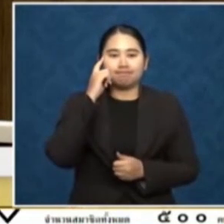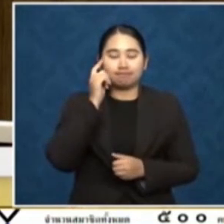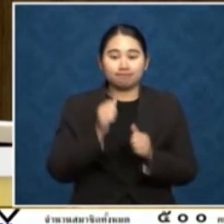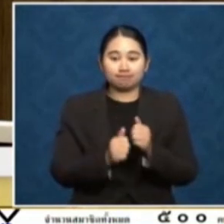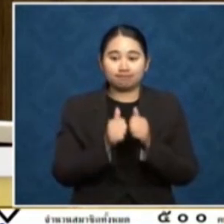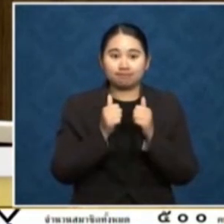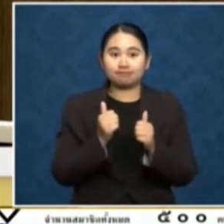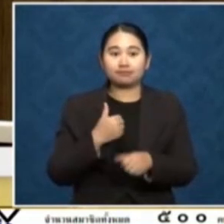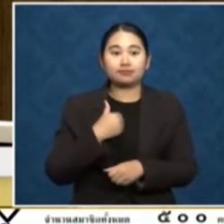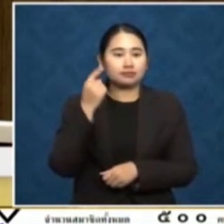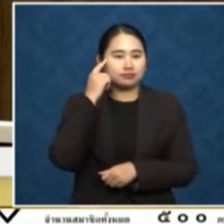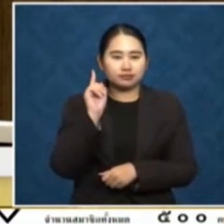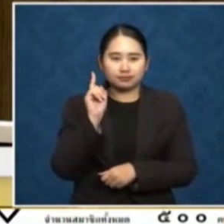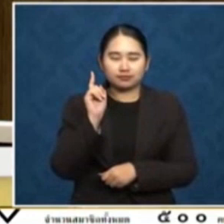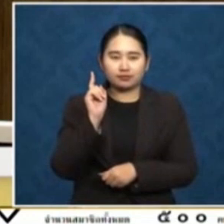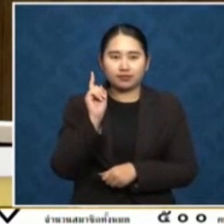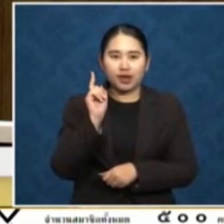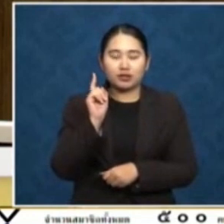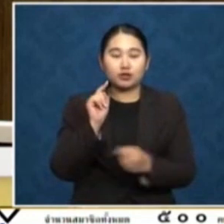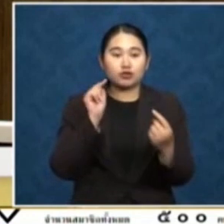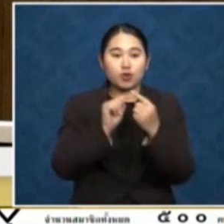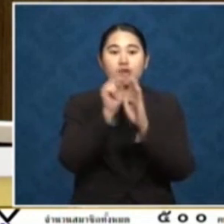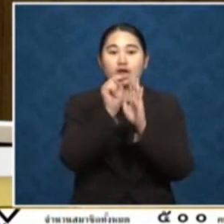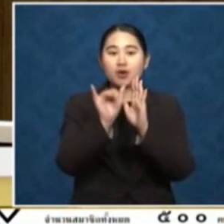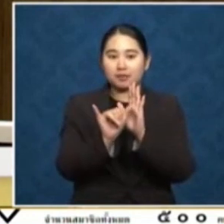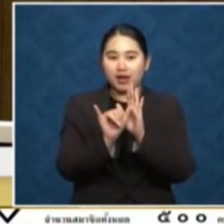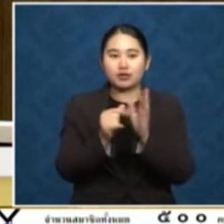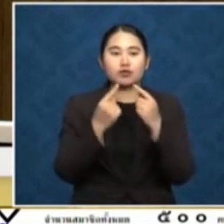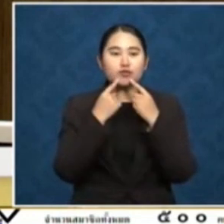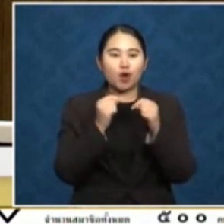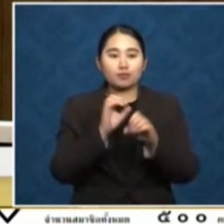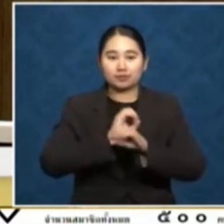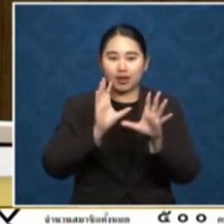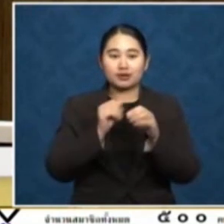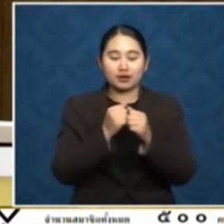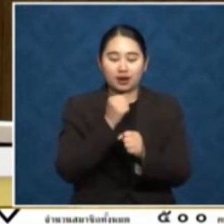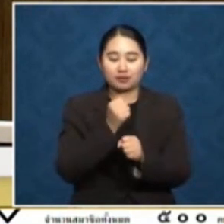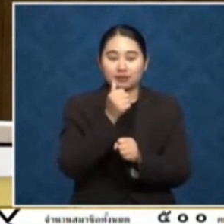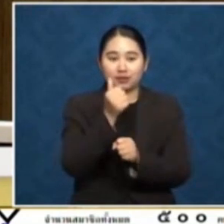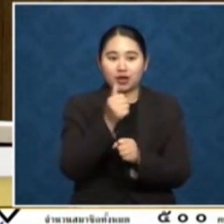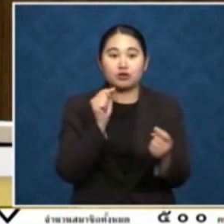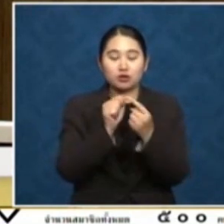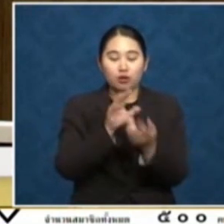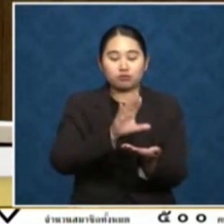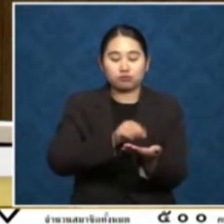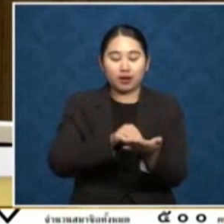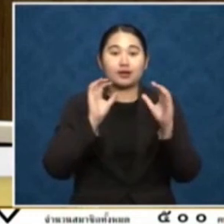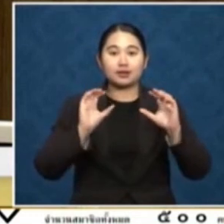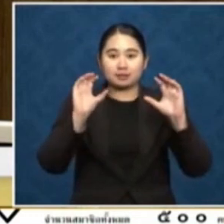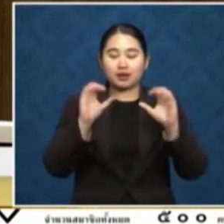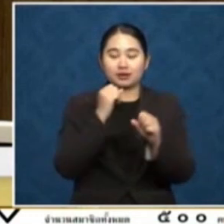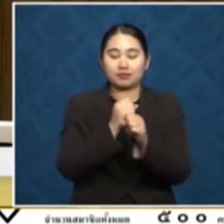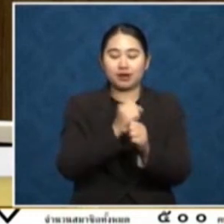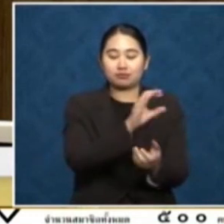มันจะดีไหมคะที่เราจะประมาณการหรือออกแบบนโยบายได้ตอบโจทย์จากข้อมูลประชากรศาสตร์ที่รั